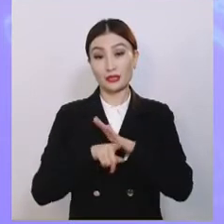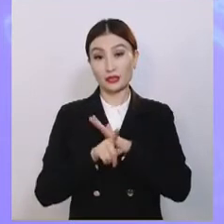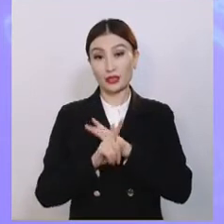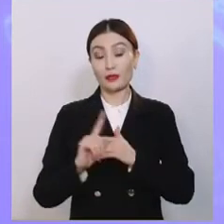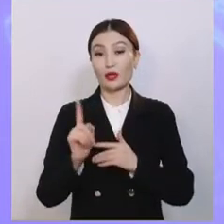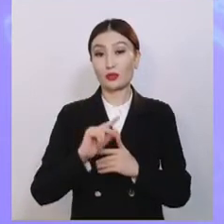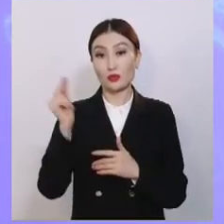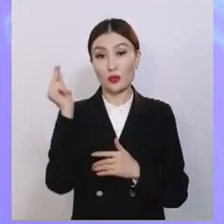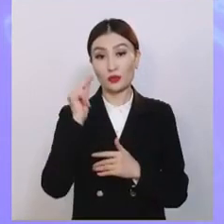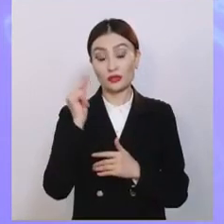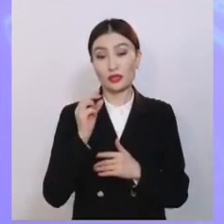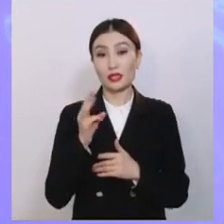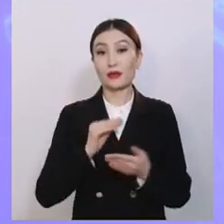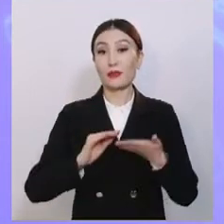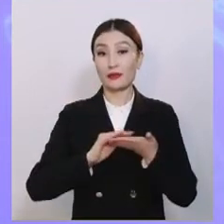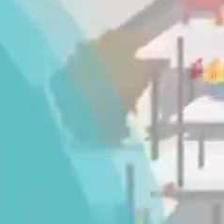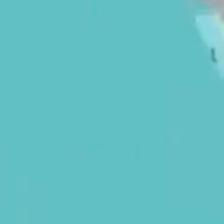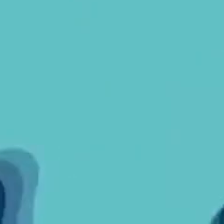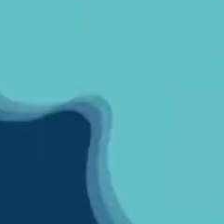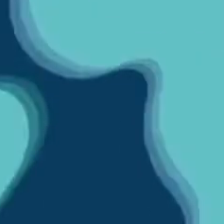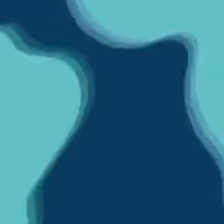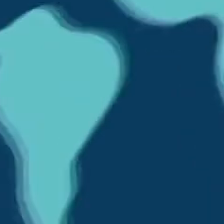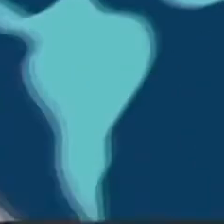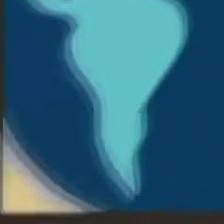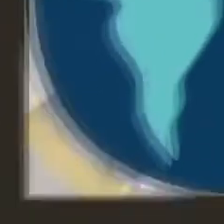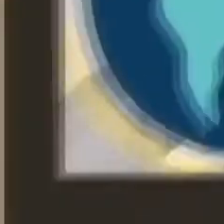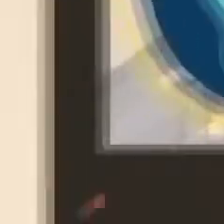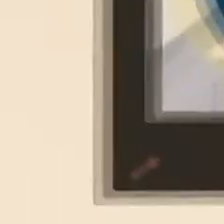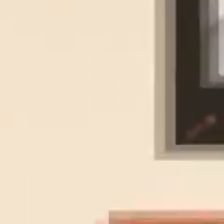что учили, повторяем.